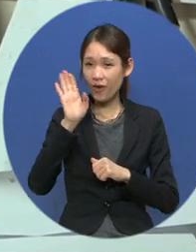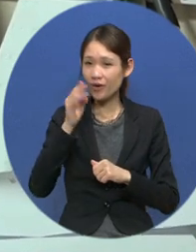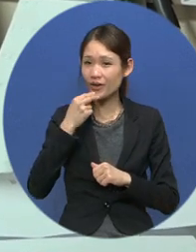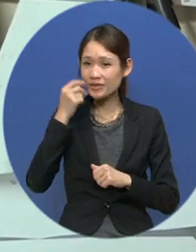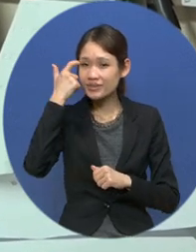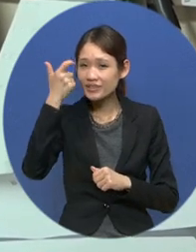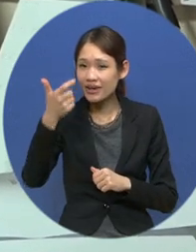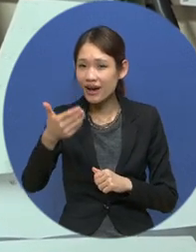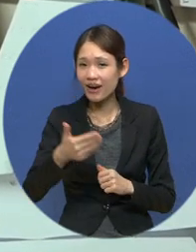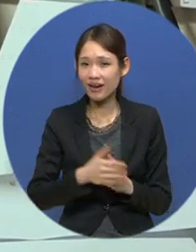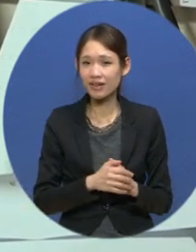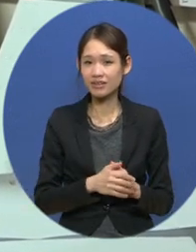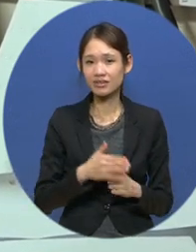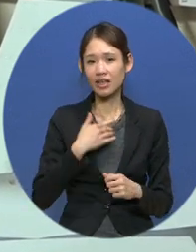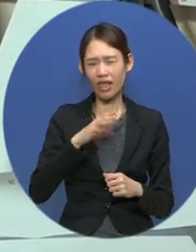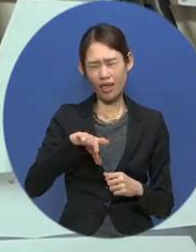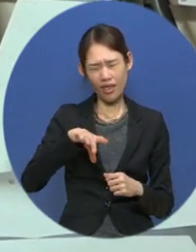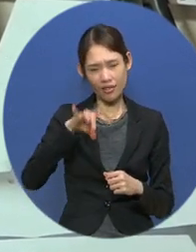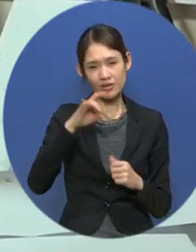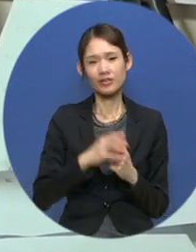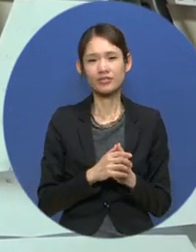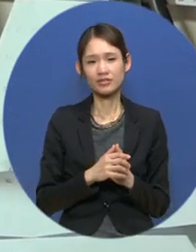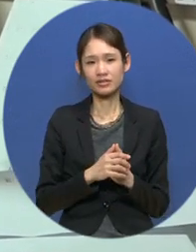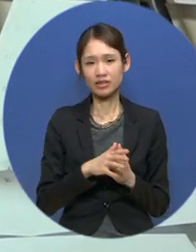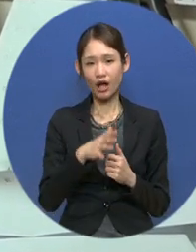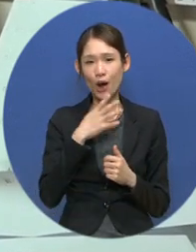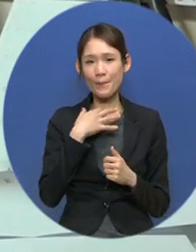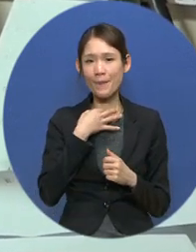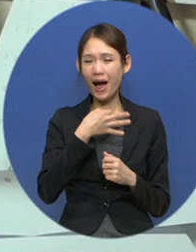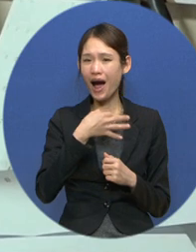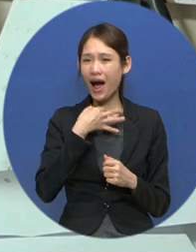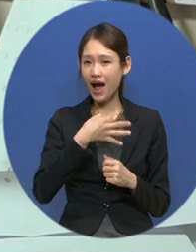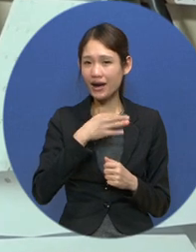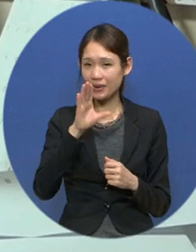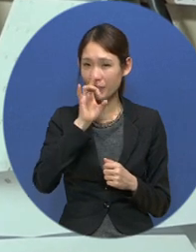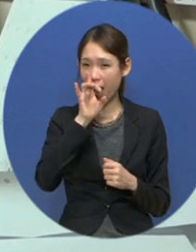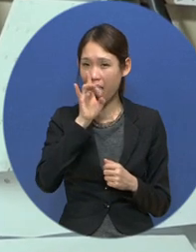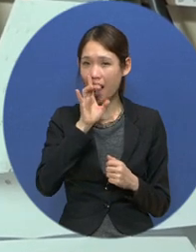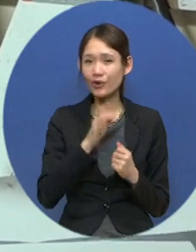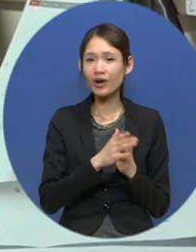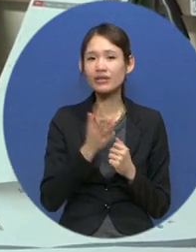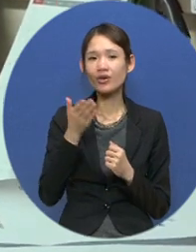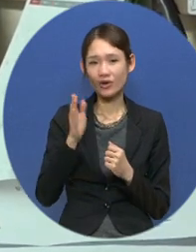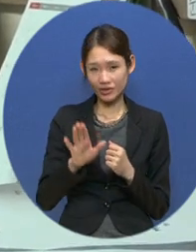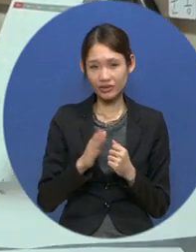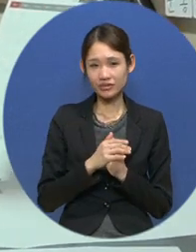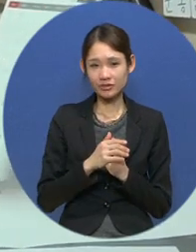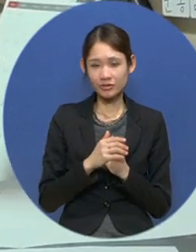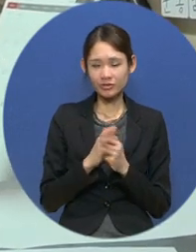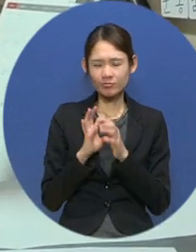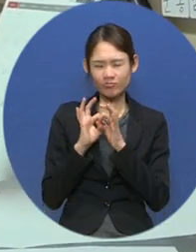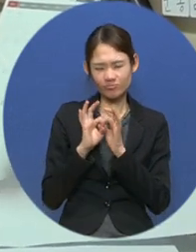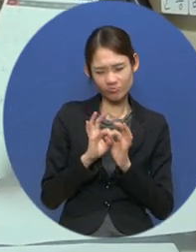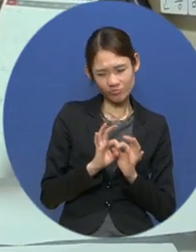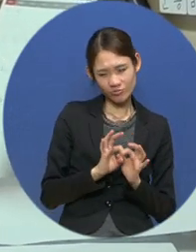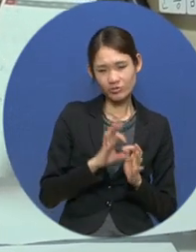제가 처음에는 발음이 잘 안 돼서는데 그래도